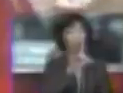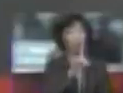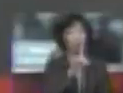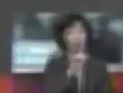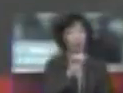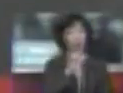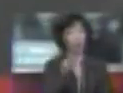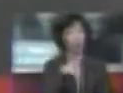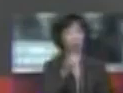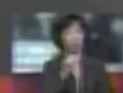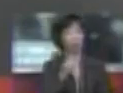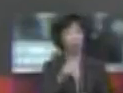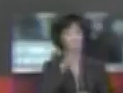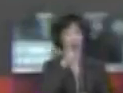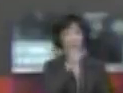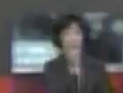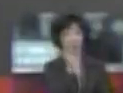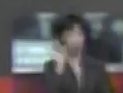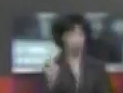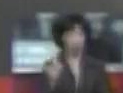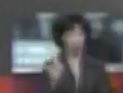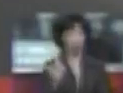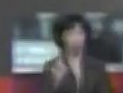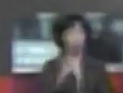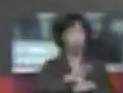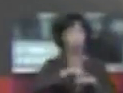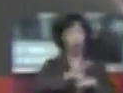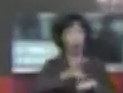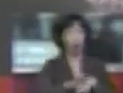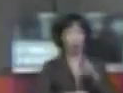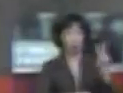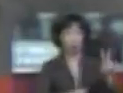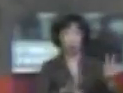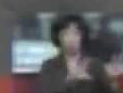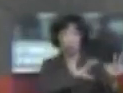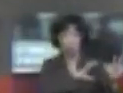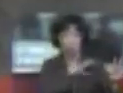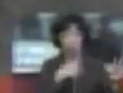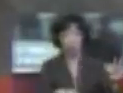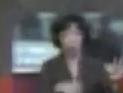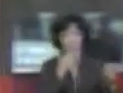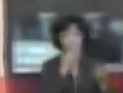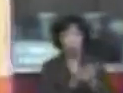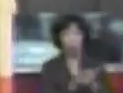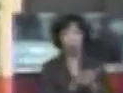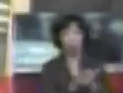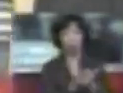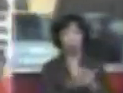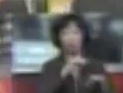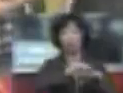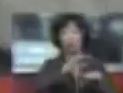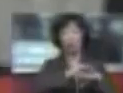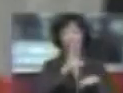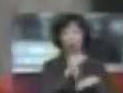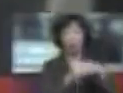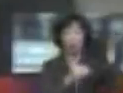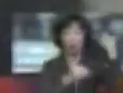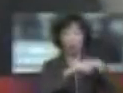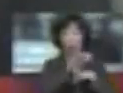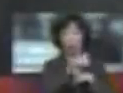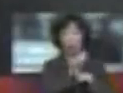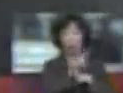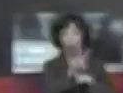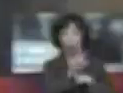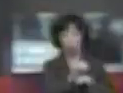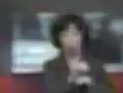titles ng 88 anyos na coach. 2 rito ang Grand Slam. Si Dalupa na siyang itinuturing na mentor ni Robert Jaworski ay winningest